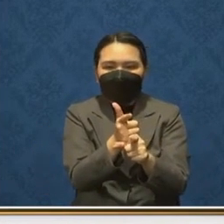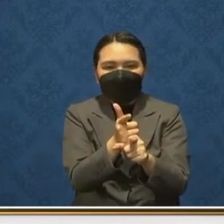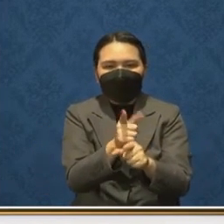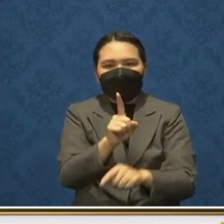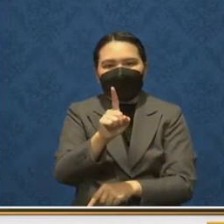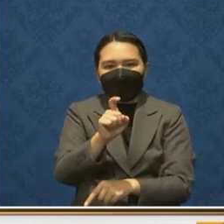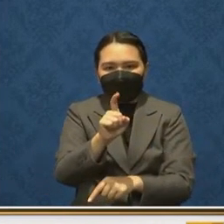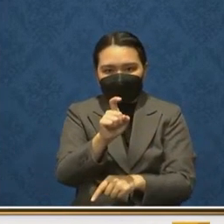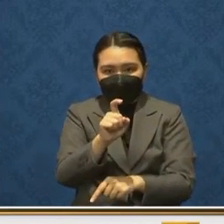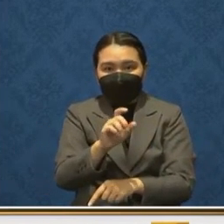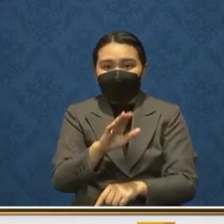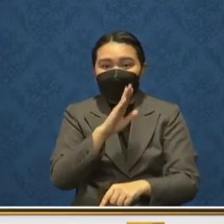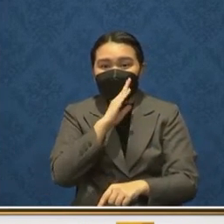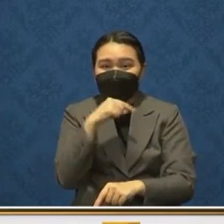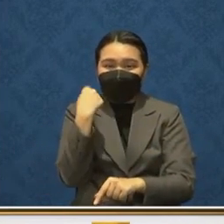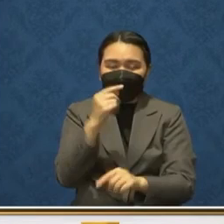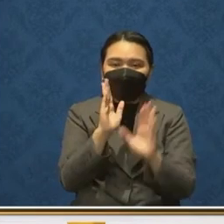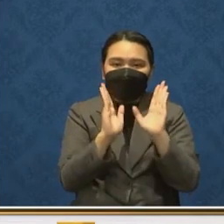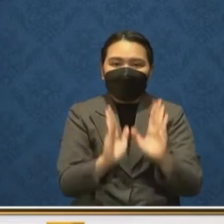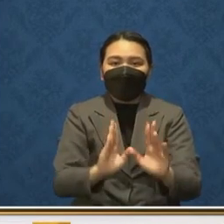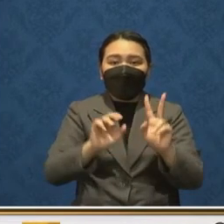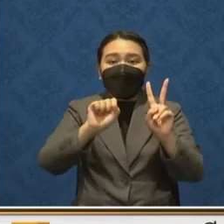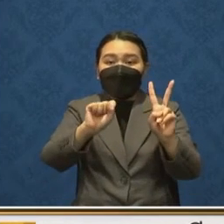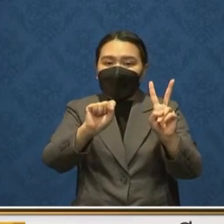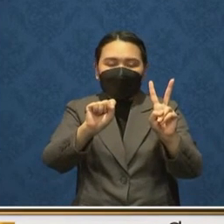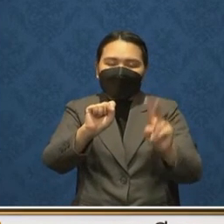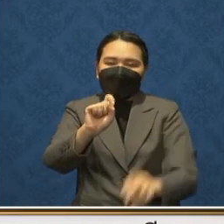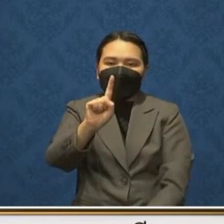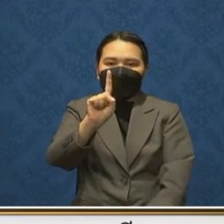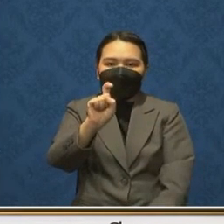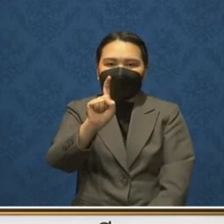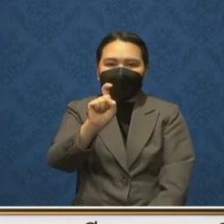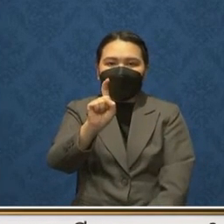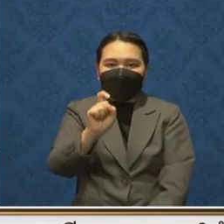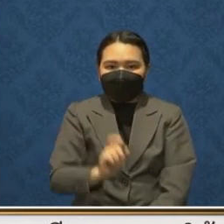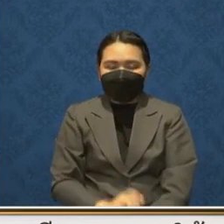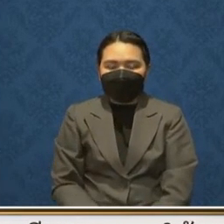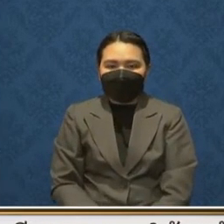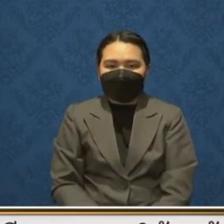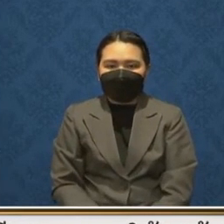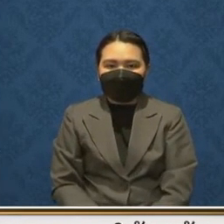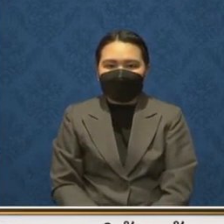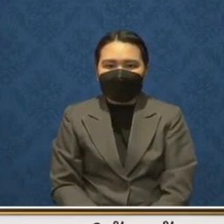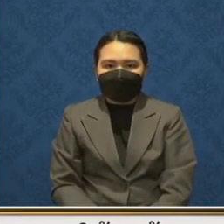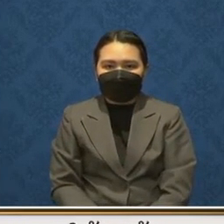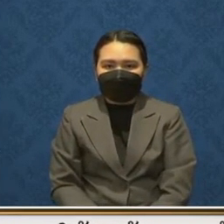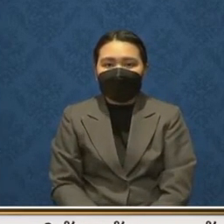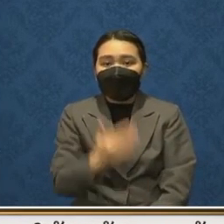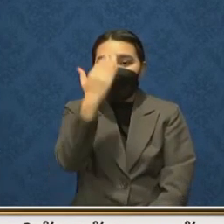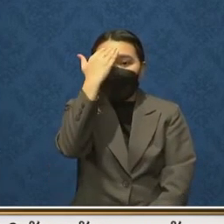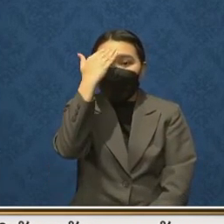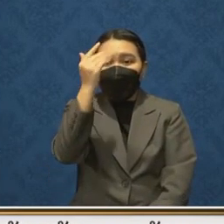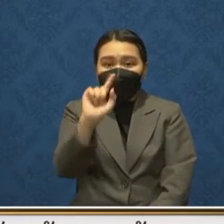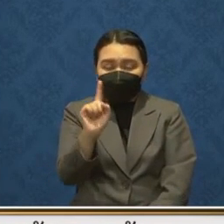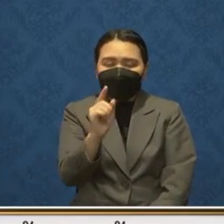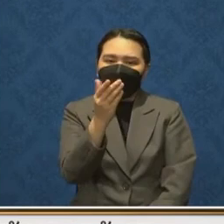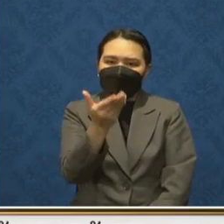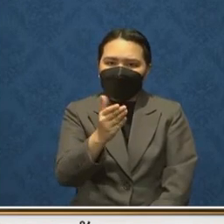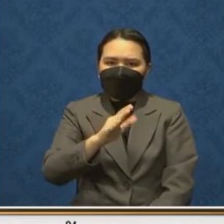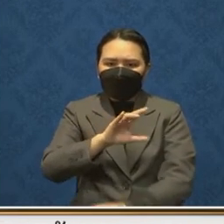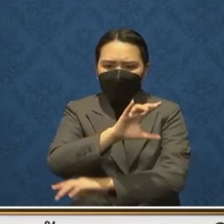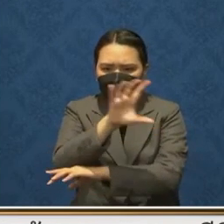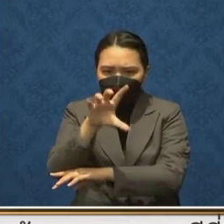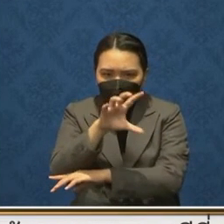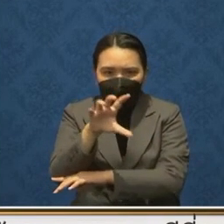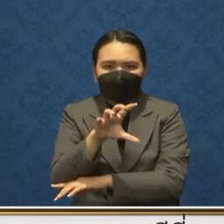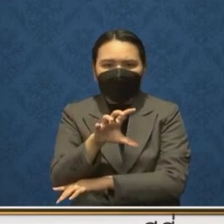็ก เกอบ 2 แสนลายทั่ประเทศ ตายเรีบอัี้ครั เป็พอดฮัน โกหก แลวไม่